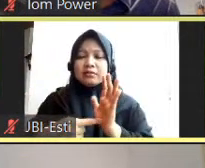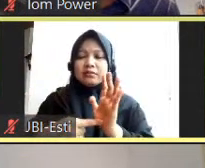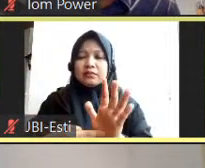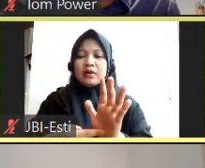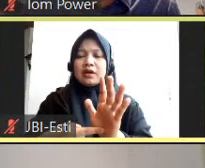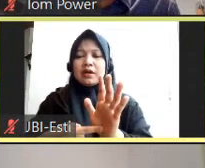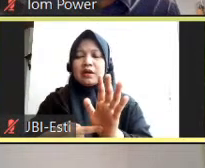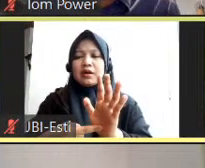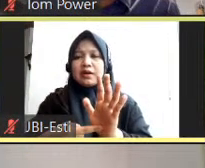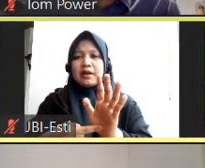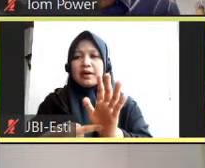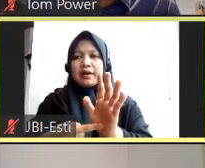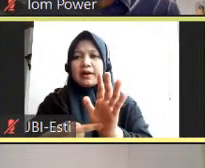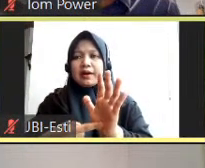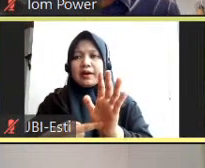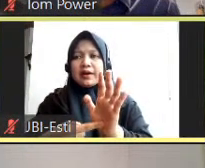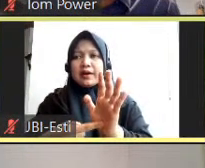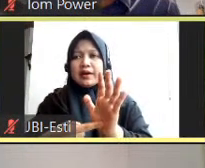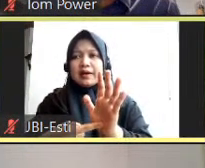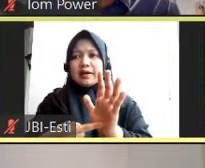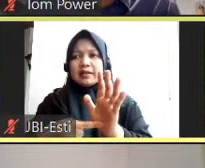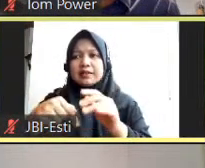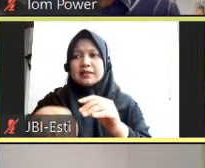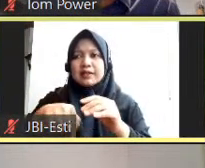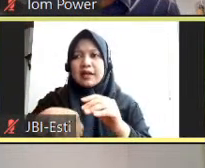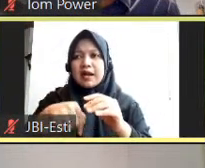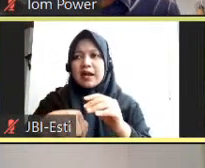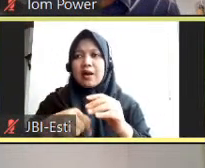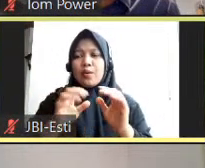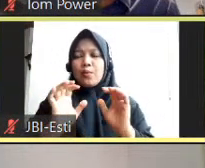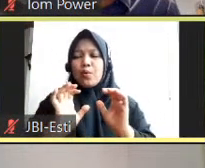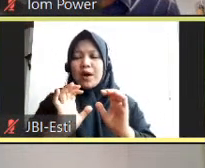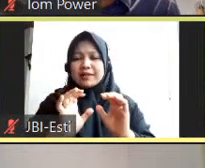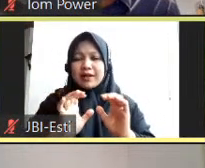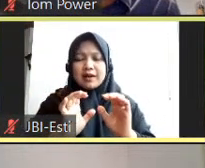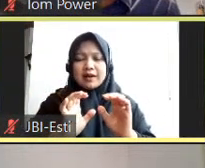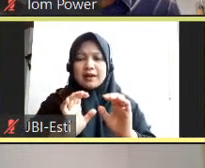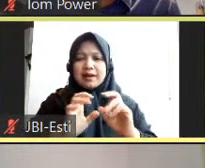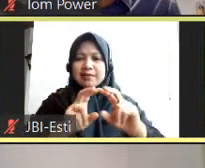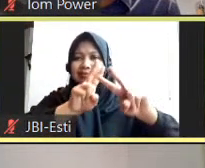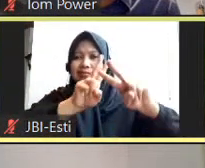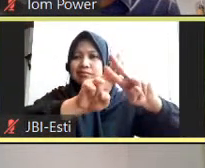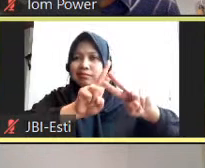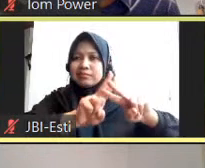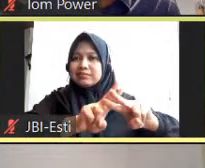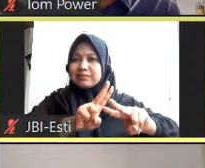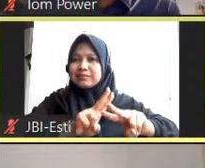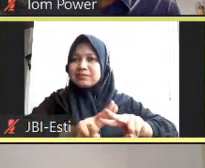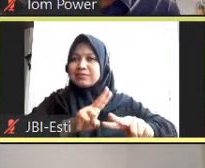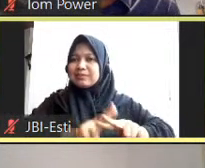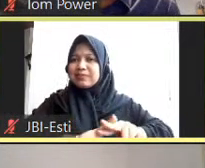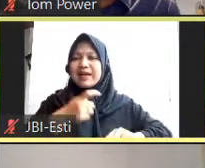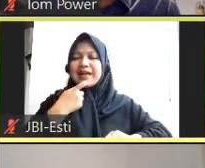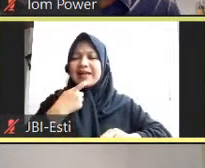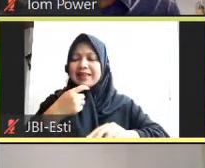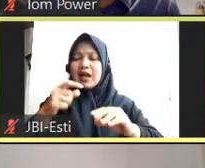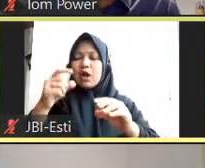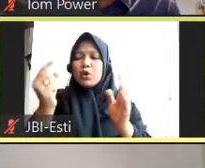bertubi-tubi muncul tagar-tagar Undang-Undang Cipta Kerja mulai dari tanggal 13 sampai 27 Oktober. Jadi